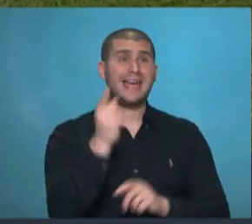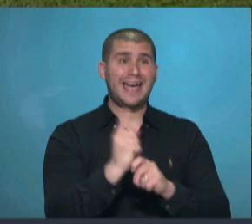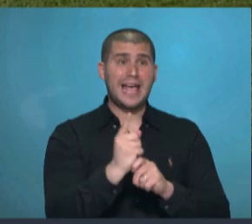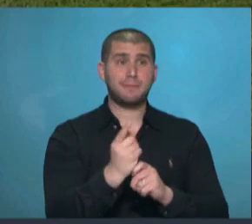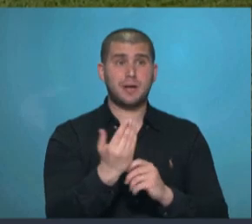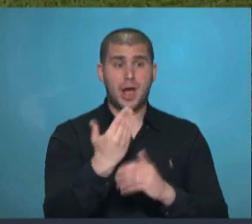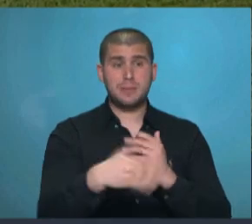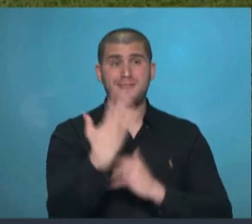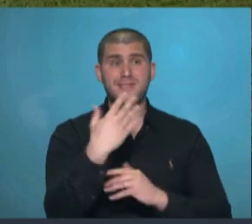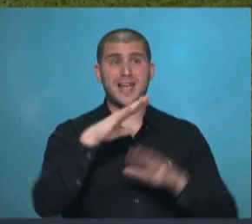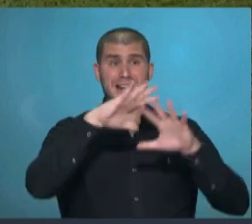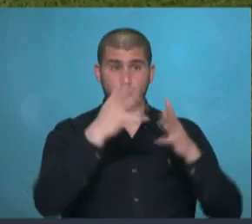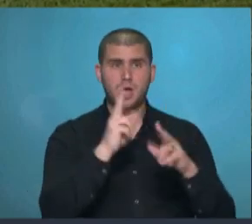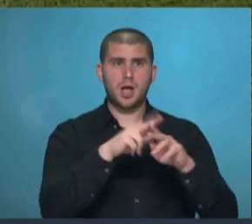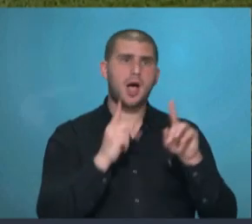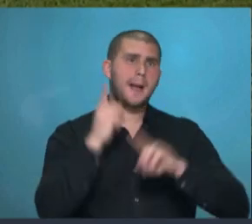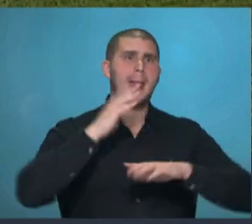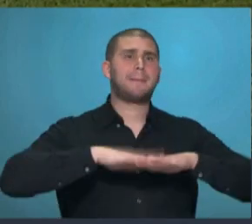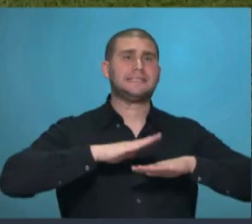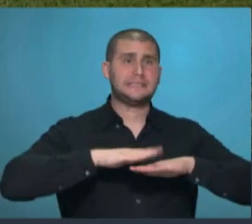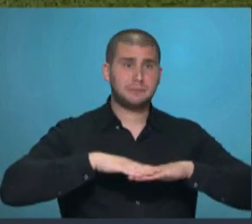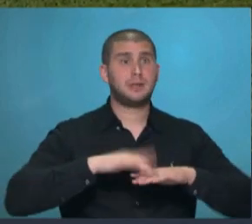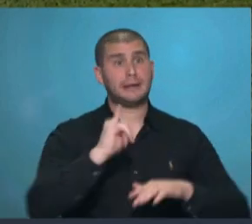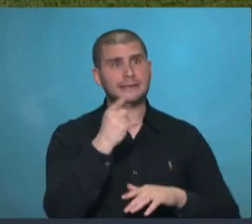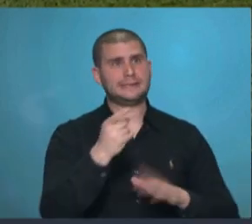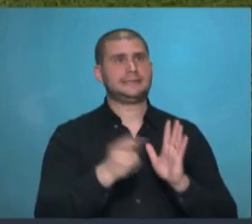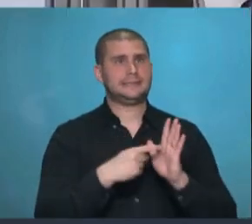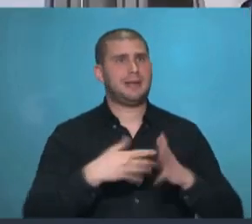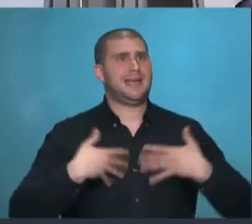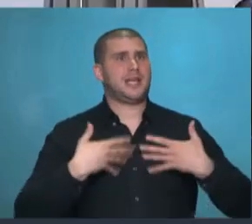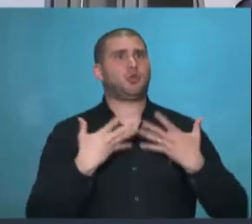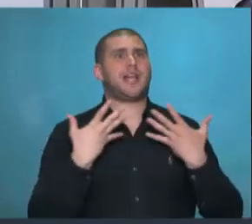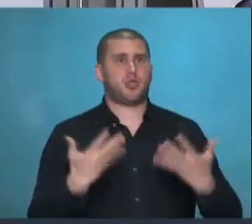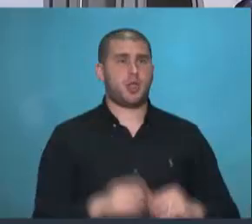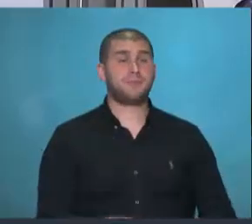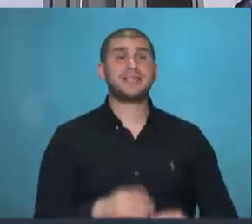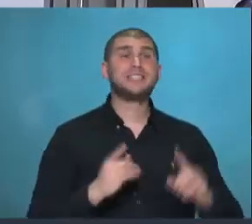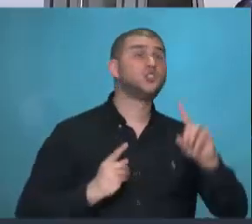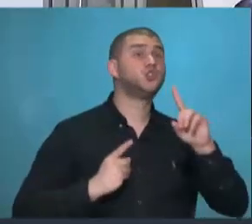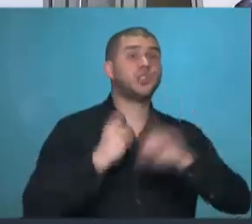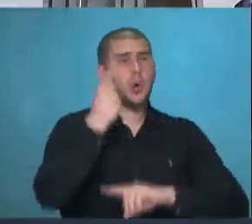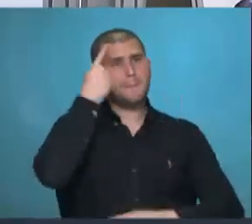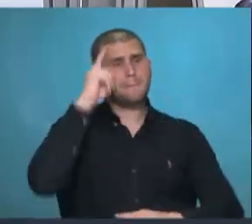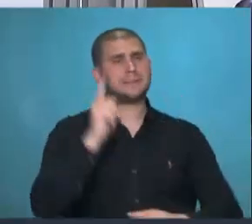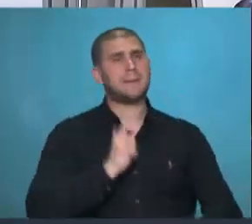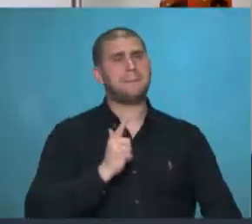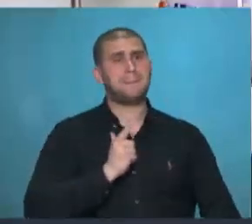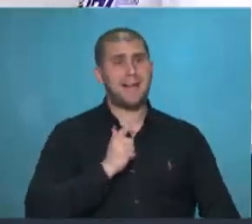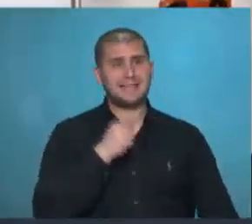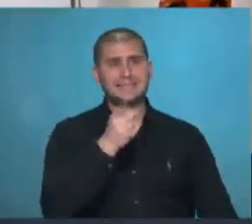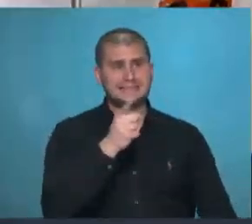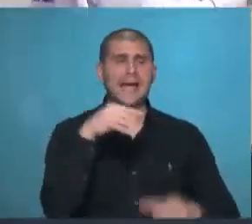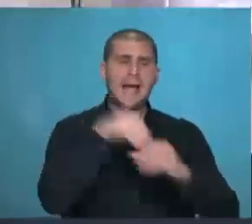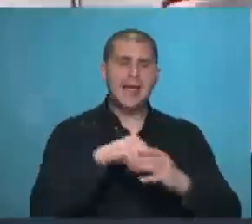כדור הארץ, מפה היא תצא למשימה. אז כן, זו סיבה להתרגשות גדולה. השיגור הזה, מיזם פרטי ביסודו, אינו חלק